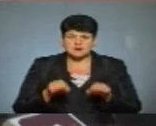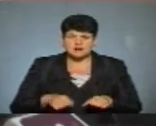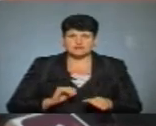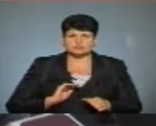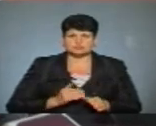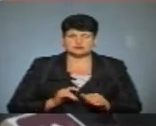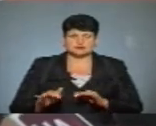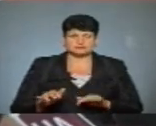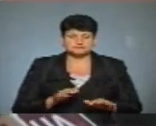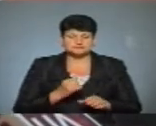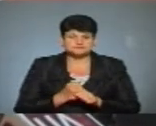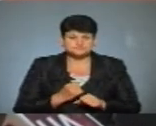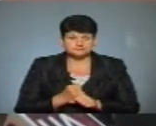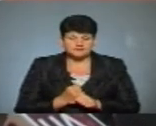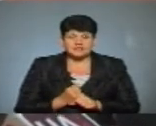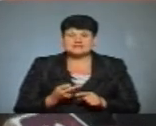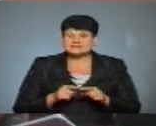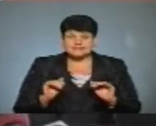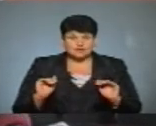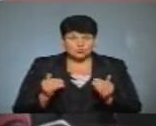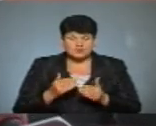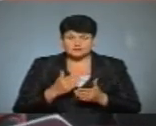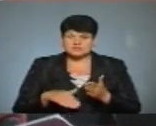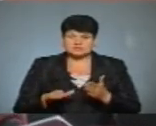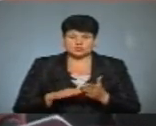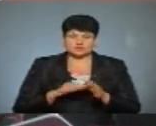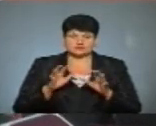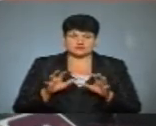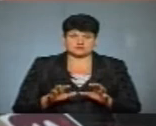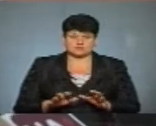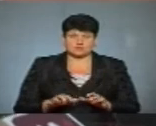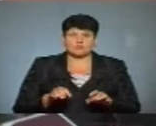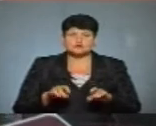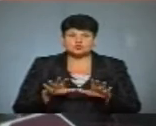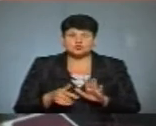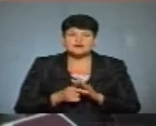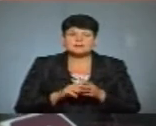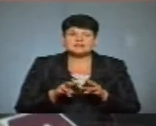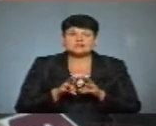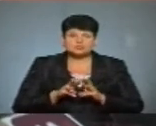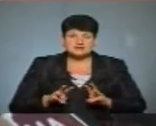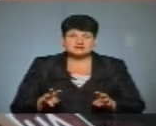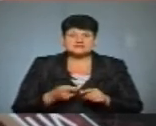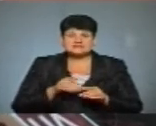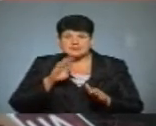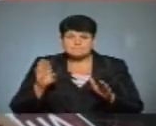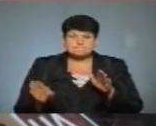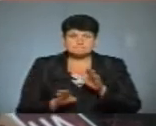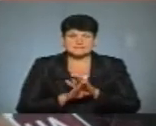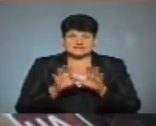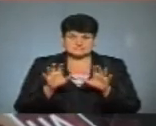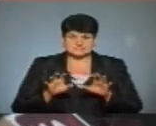підприємницьку діяльність, якщо це не обмежено або не скасовано законом. Постанова ж Кабінету міністрів є